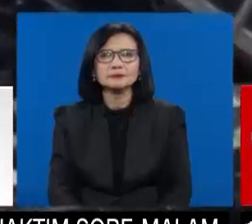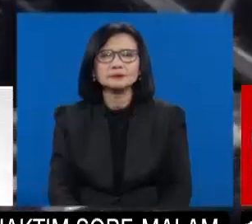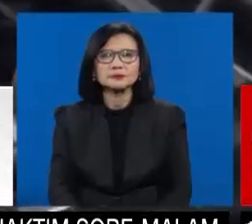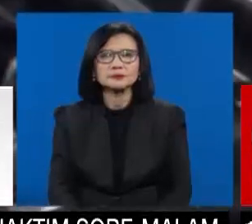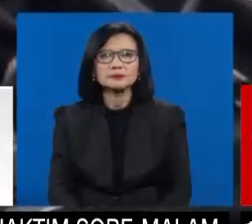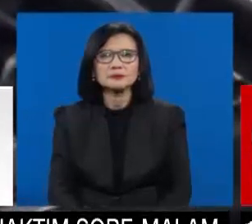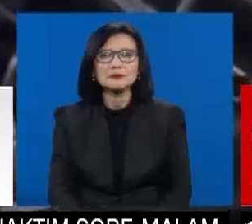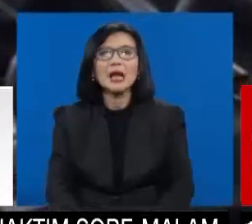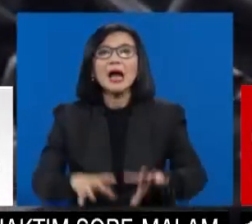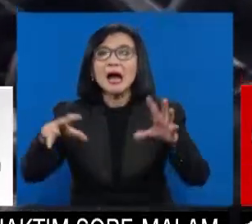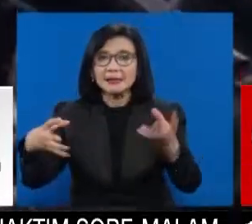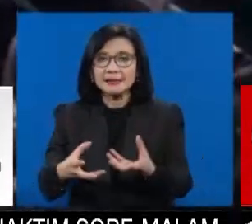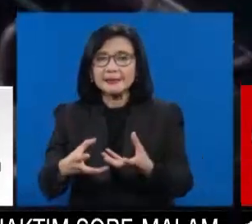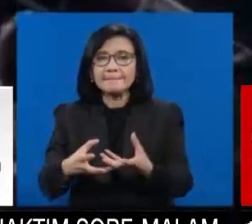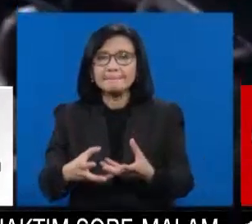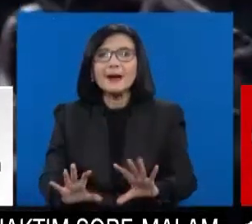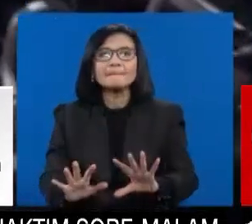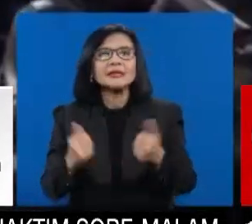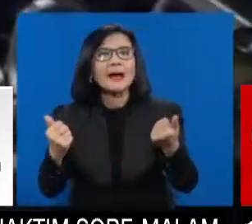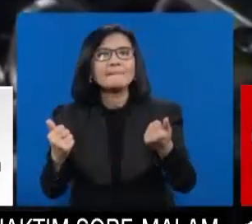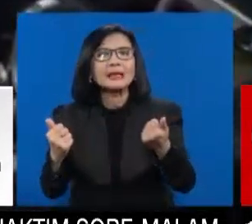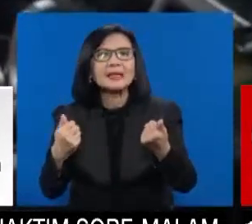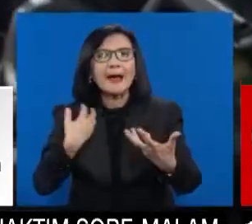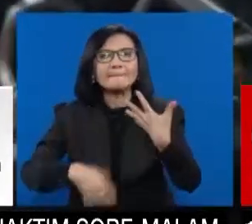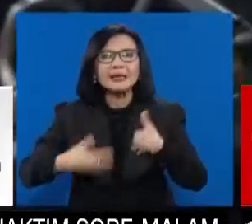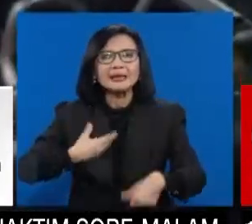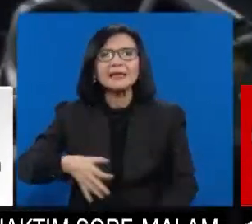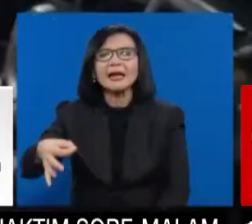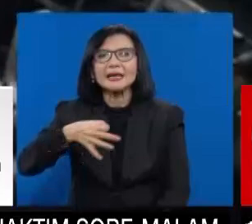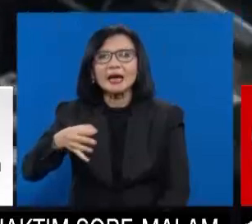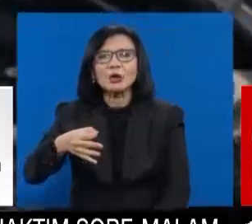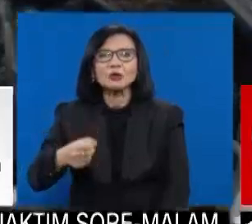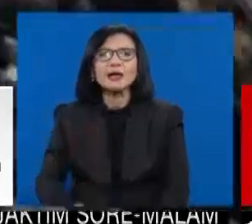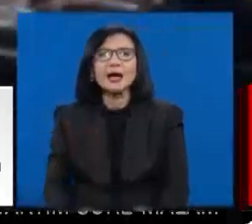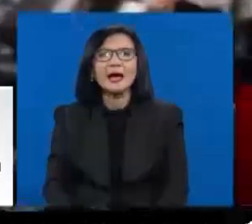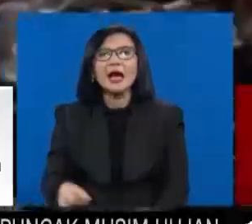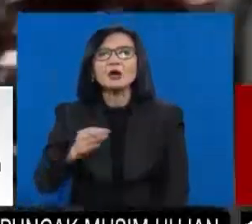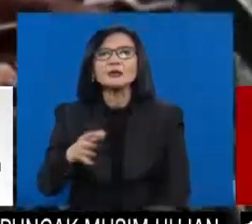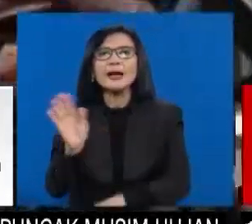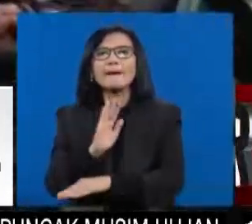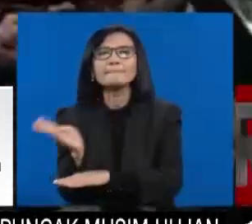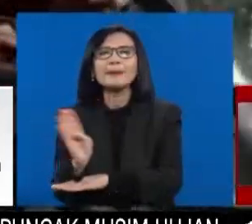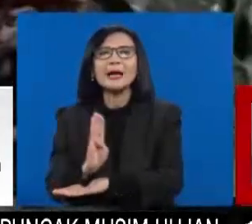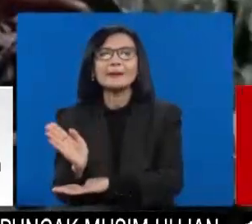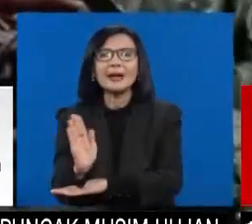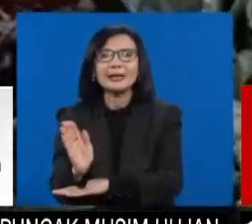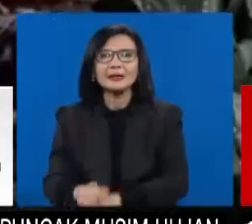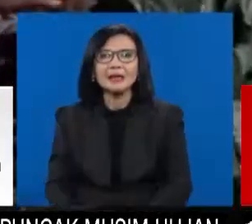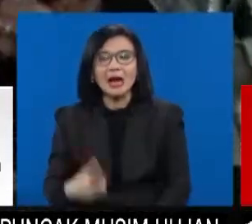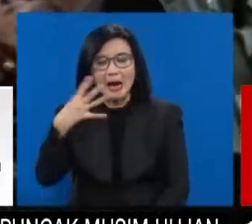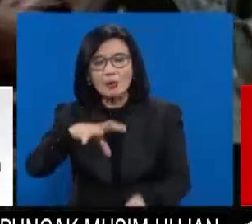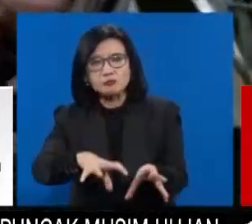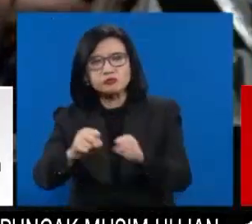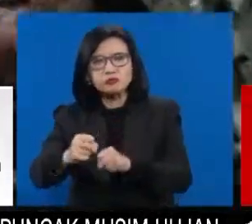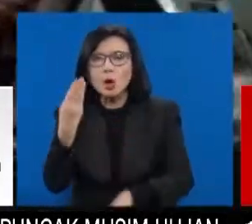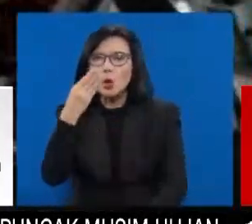Tim rescue animal dari Dinas Damkar dan Penyelamatan Kota Parepare, Sulawesi Selatan melakukan upaya evakuasi terhadap seekor ular